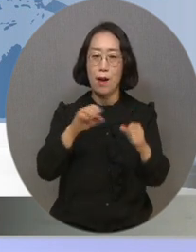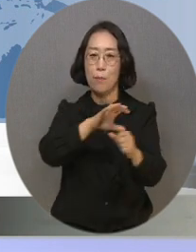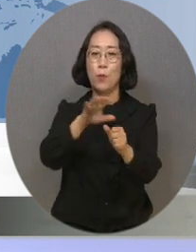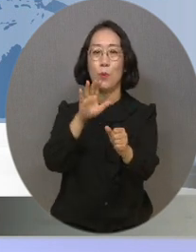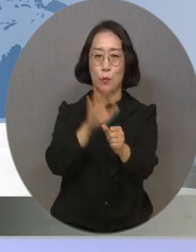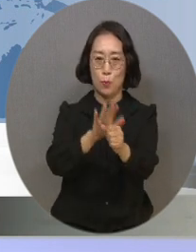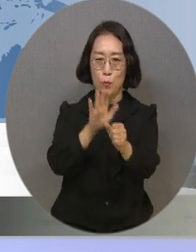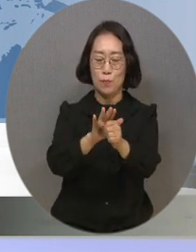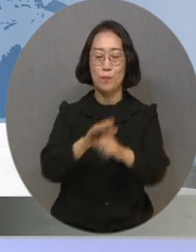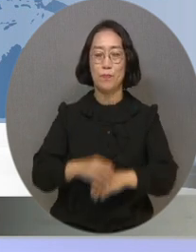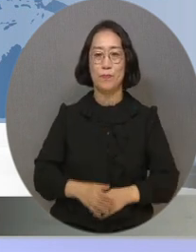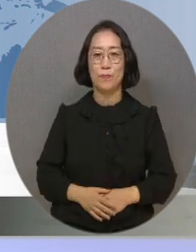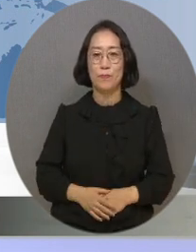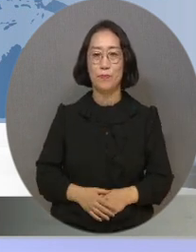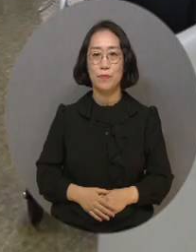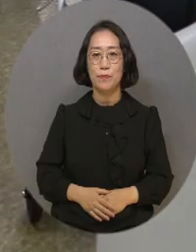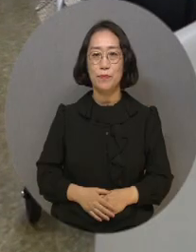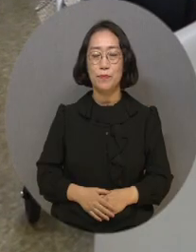정유정 기자입니다.